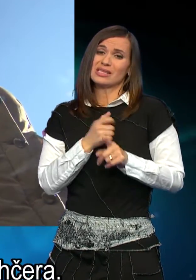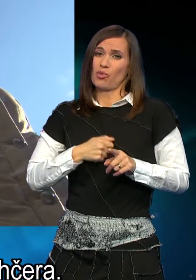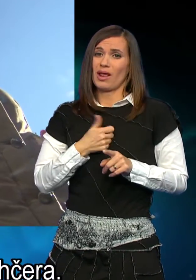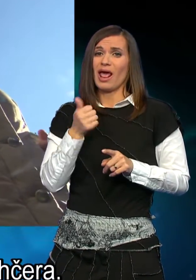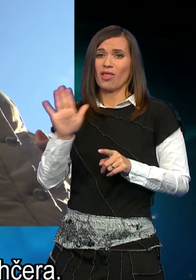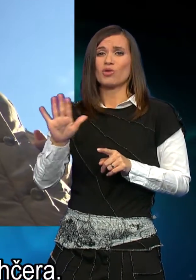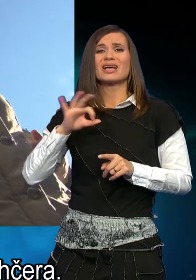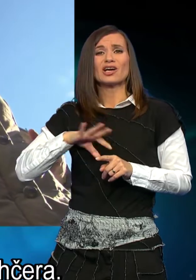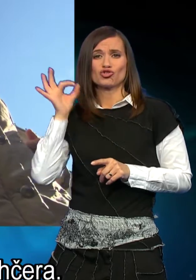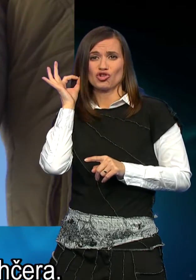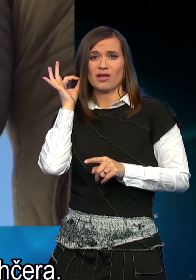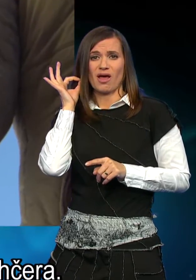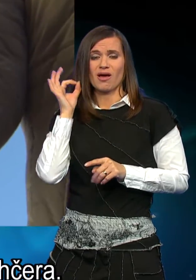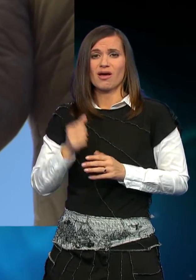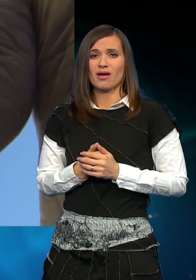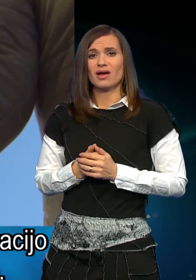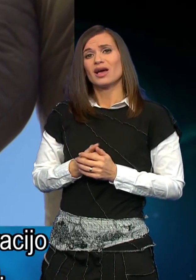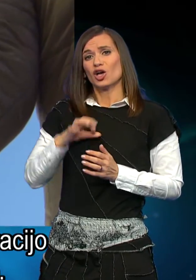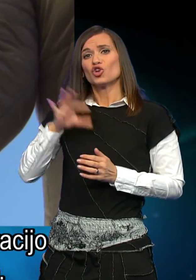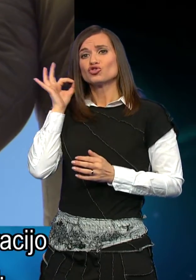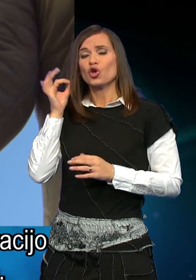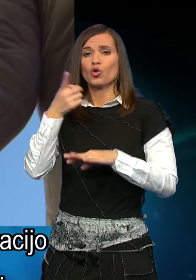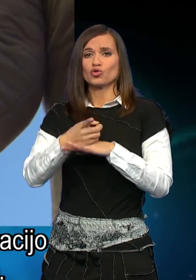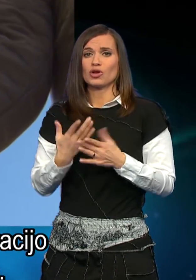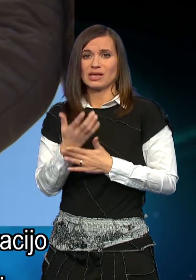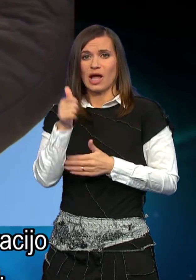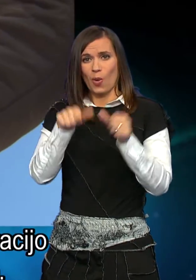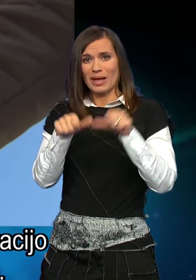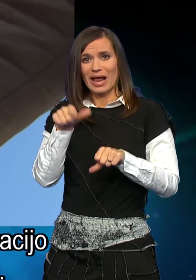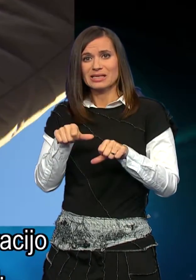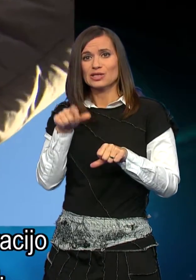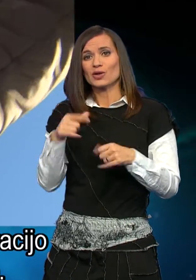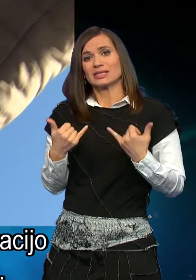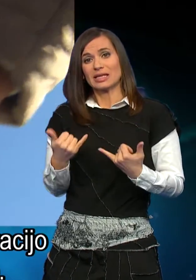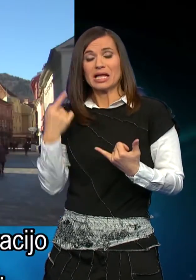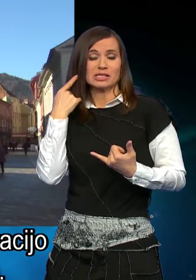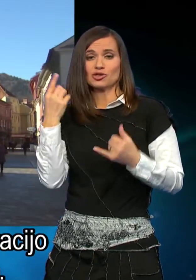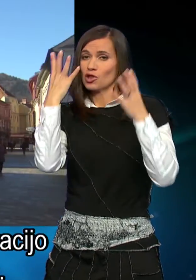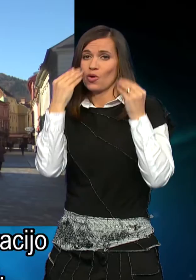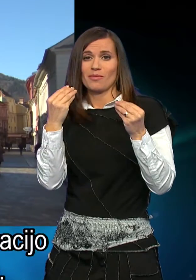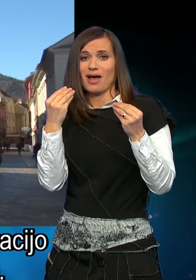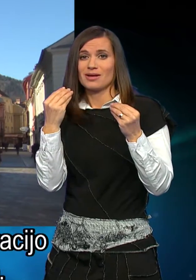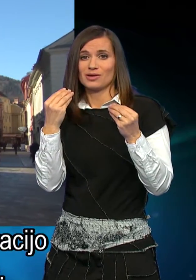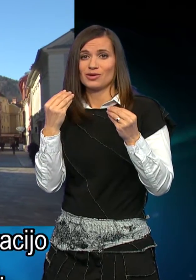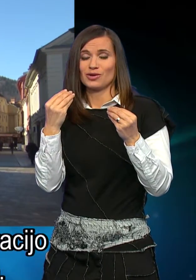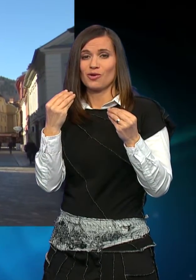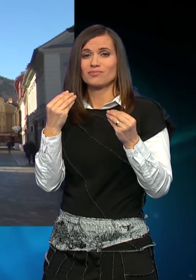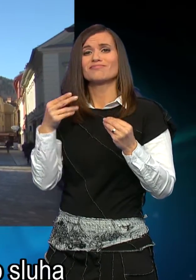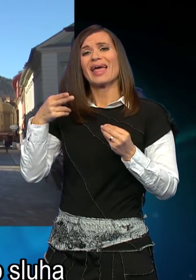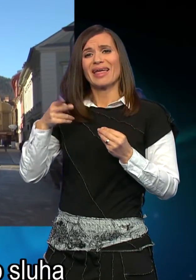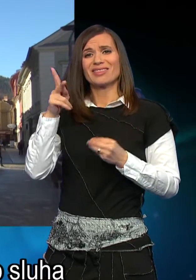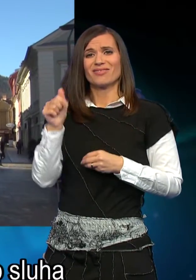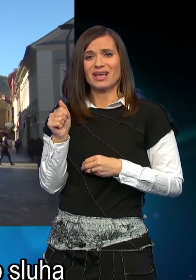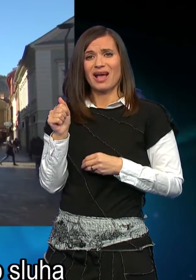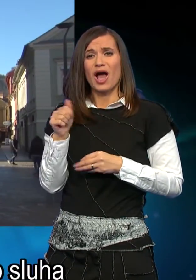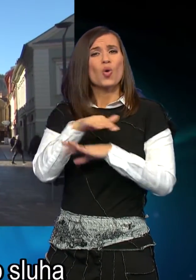hčera. Hči se je odločila za operacijo in zdaj sliši normalno. Hedviga pa vsem,